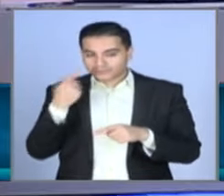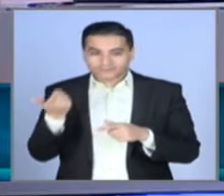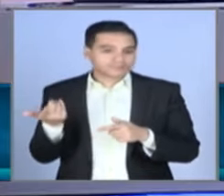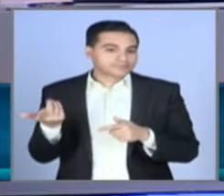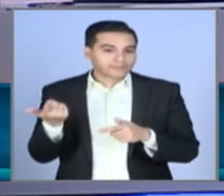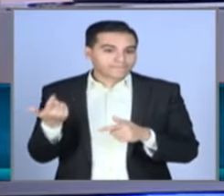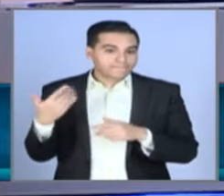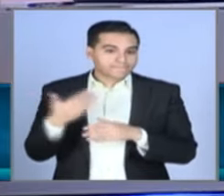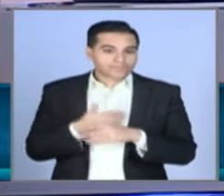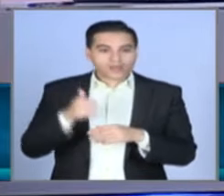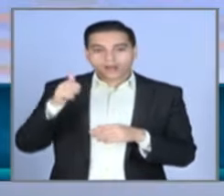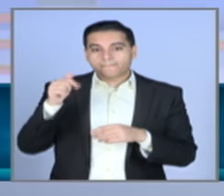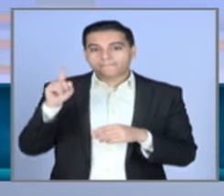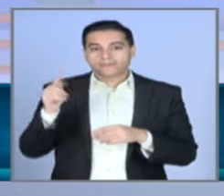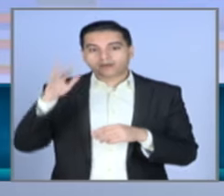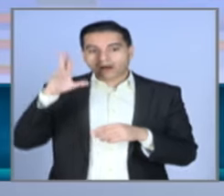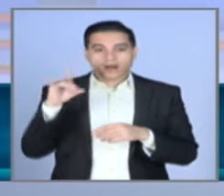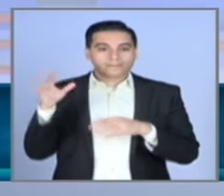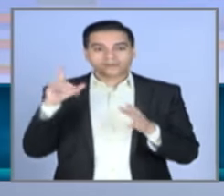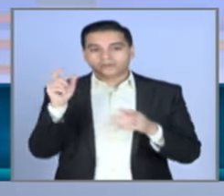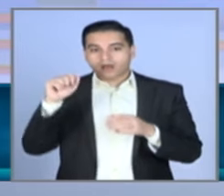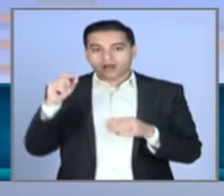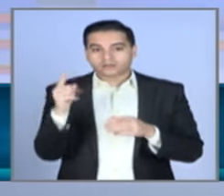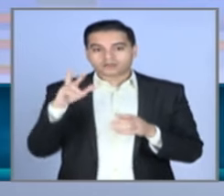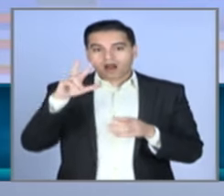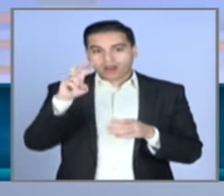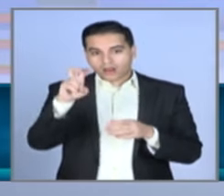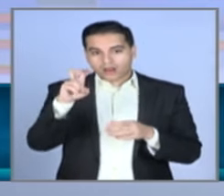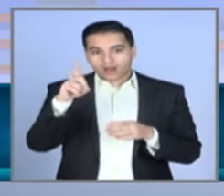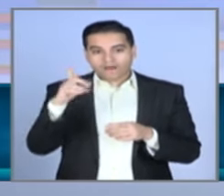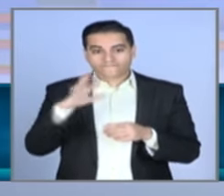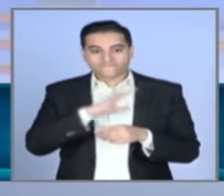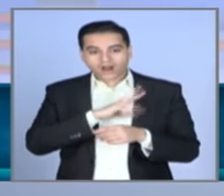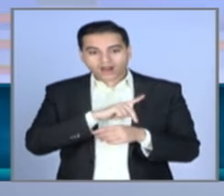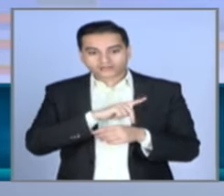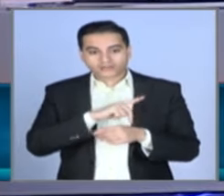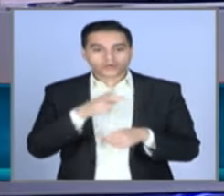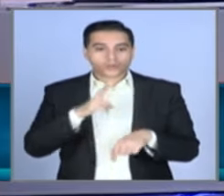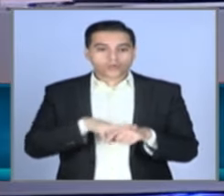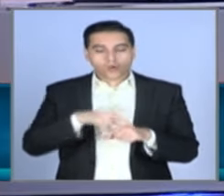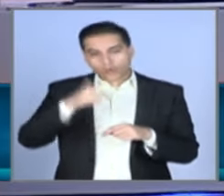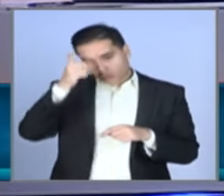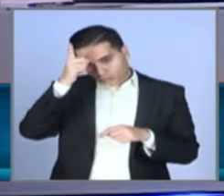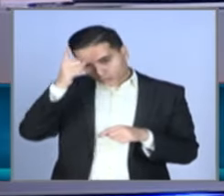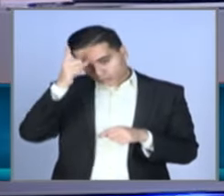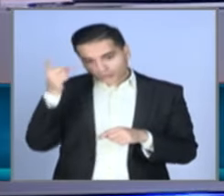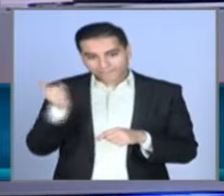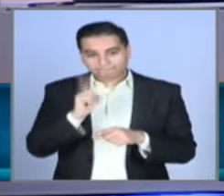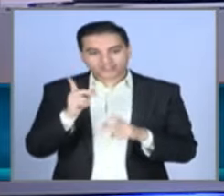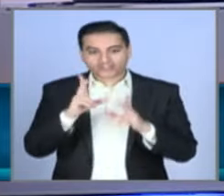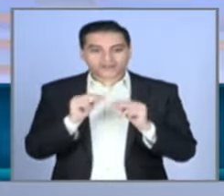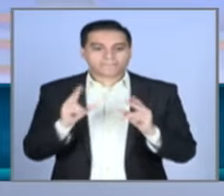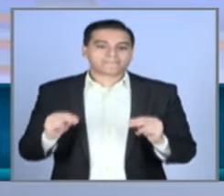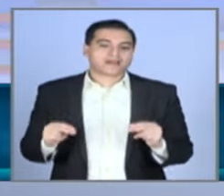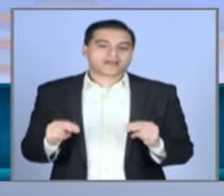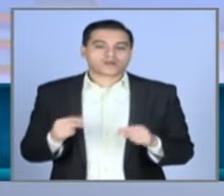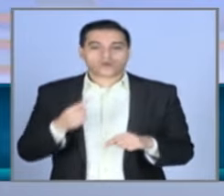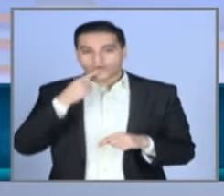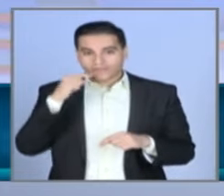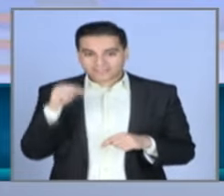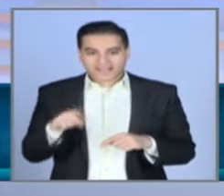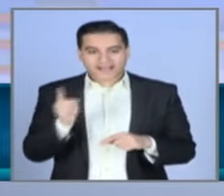إجابتك إبراهيم نصر الله. إبراهيم نصر الله فلسطيني أردني. وفي السنة